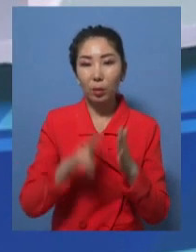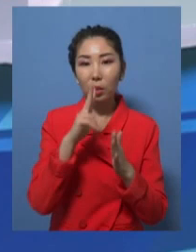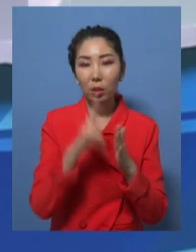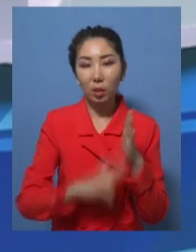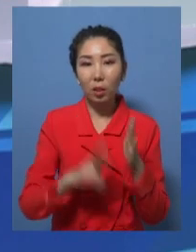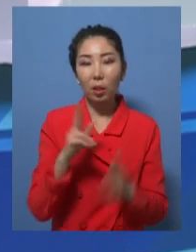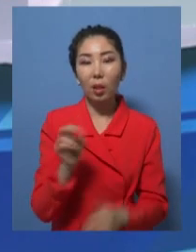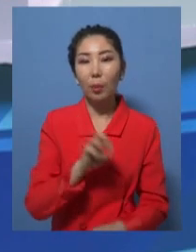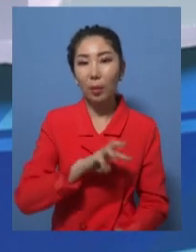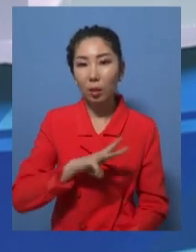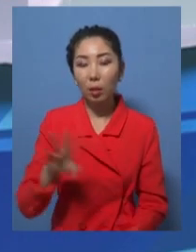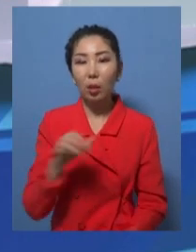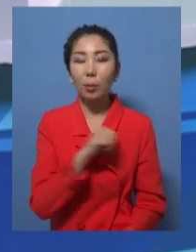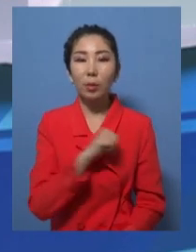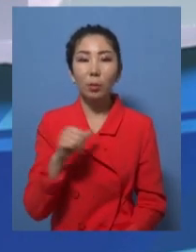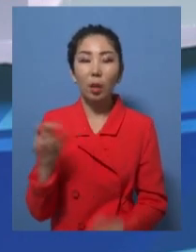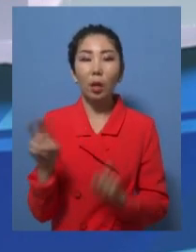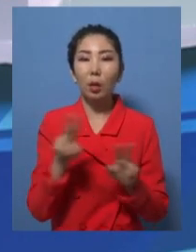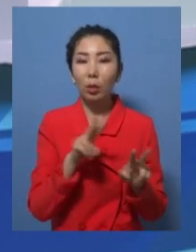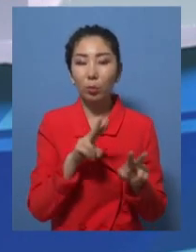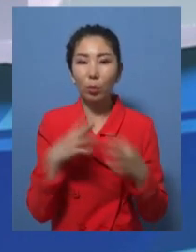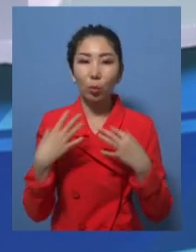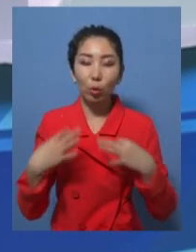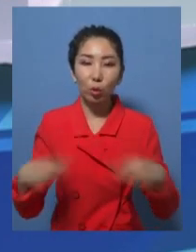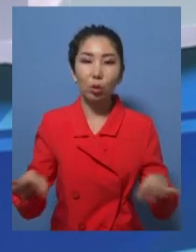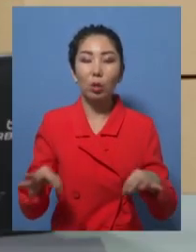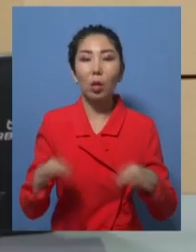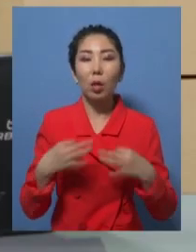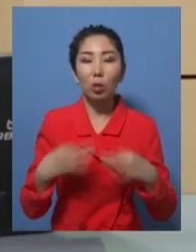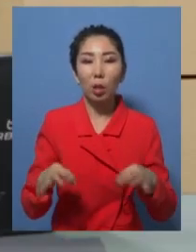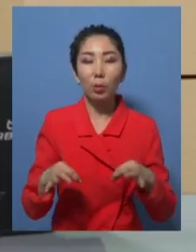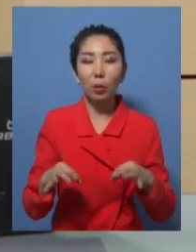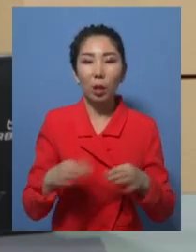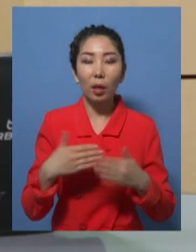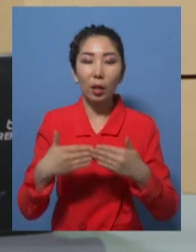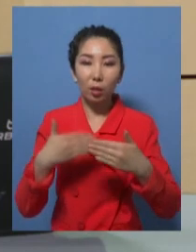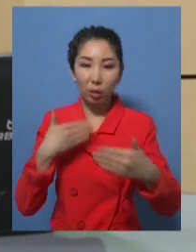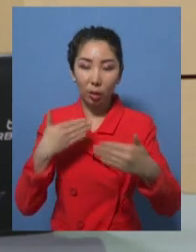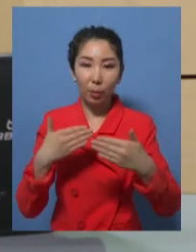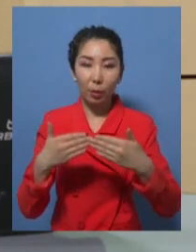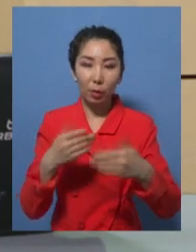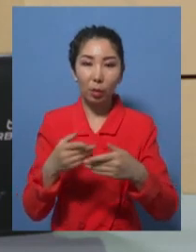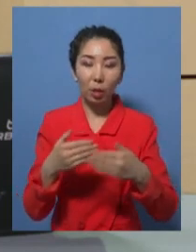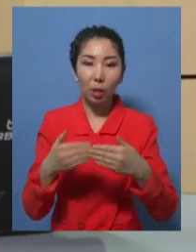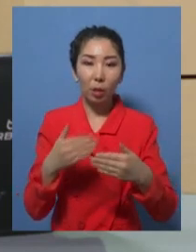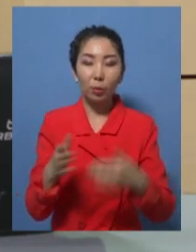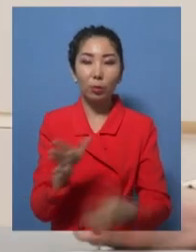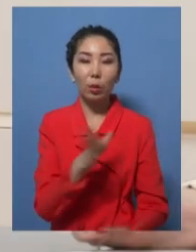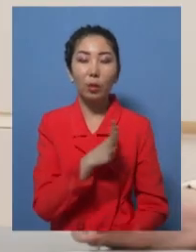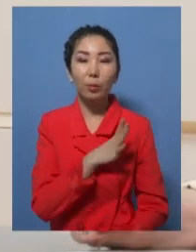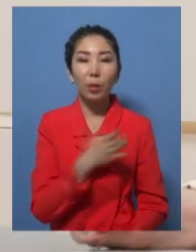ауданның территориясында біздің ауданның территориясында. Яғни қаралмаған мал болып есептеледі ғой. Иә. Сондай қашықтыққа жайылғанына қарағанда.